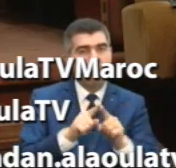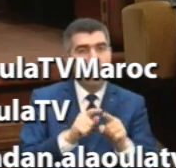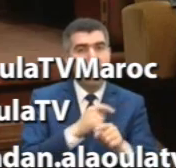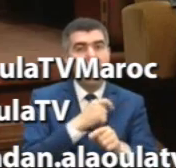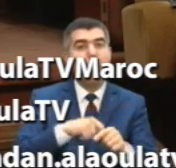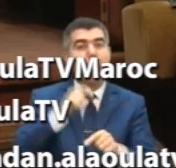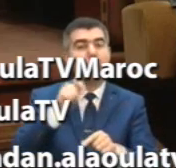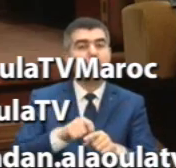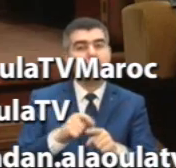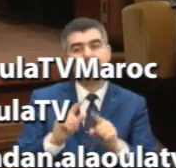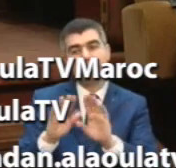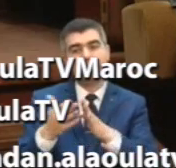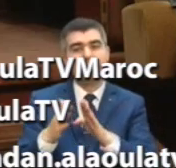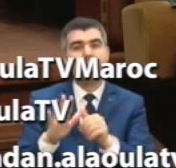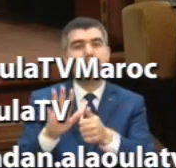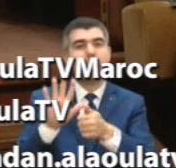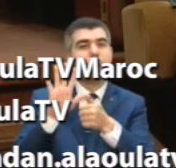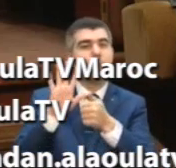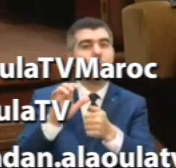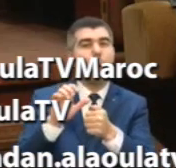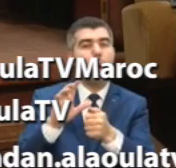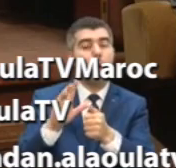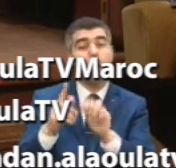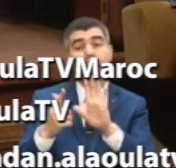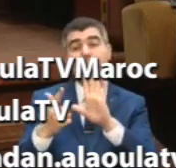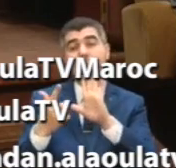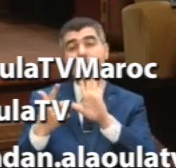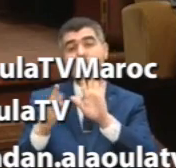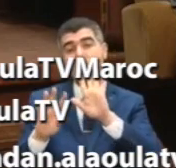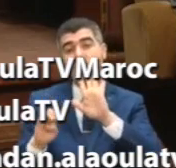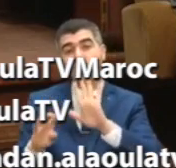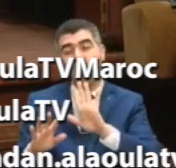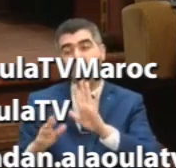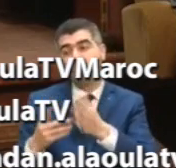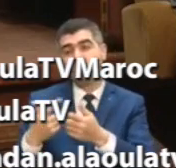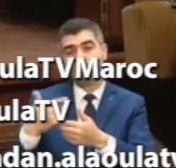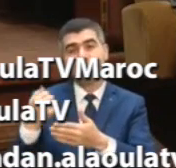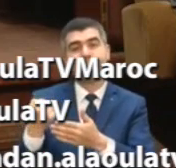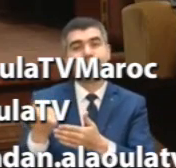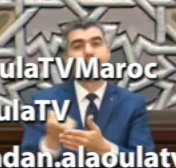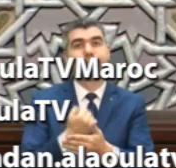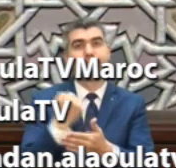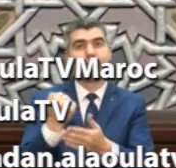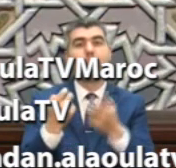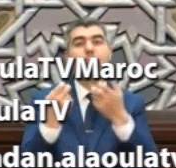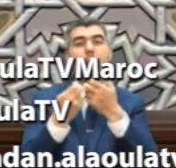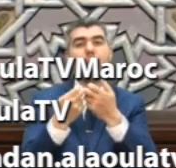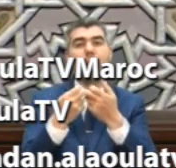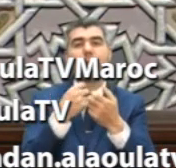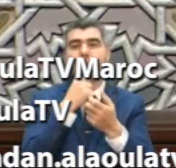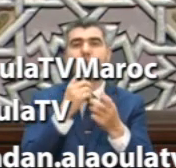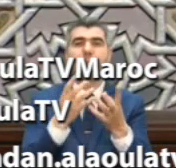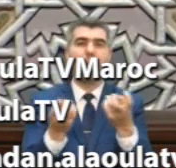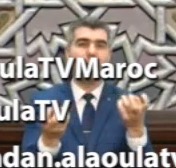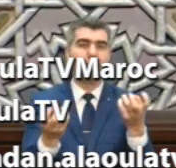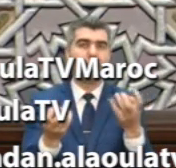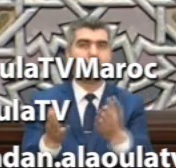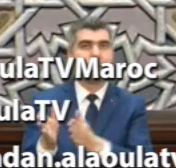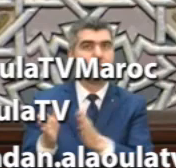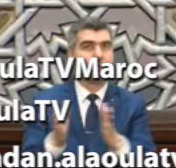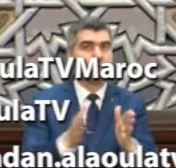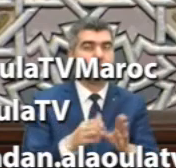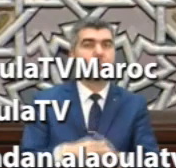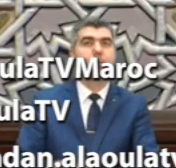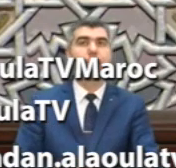لمدة تتجاوز 6 و9 أشهر، ولنا أمثلة كثيرة جدا. شكرا شكرا شكرا. تعقيب